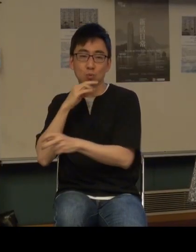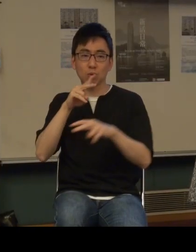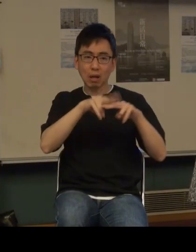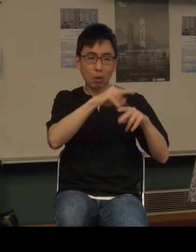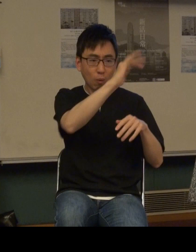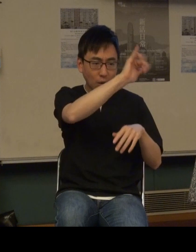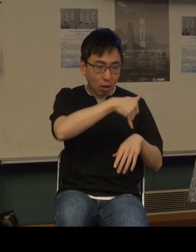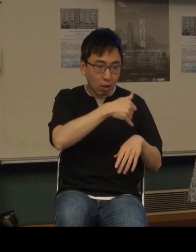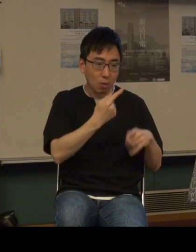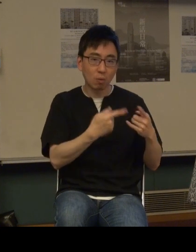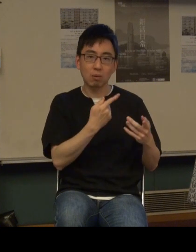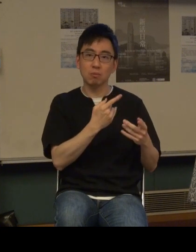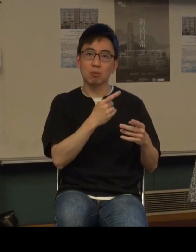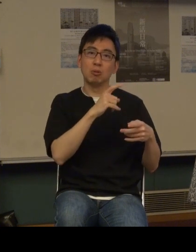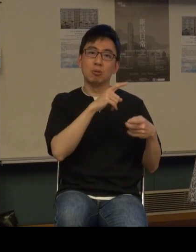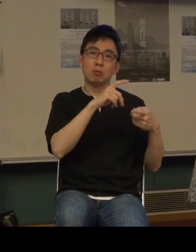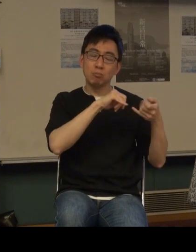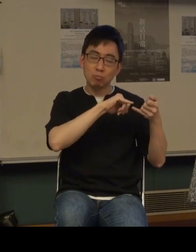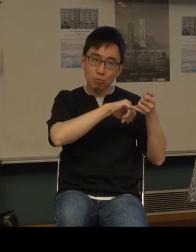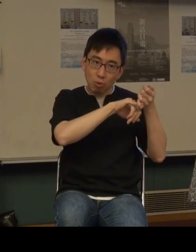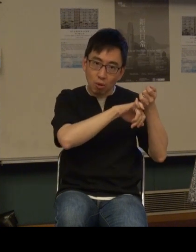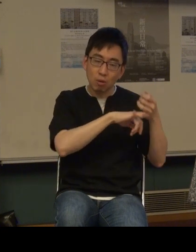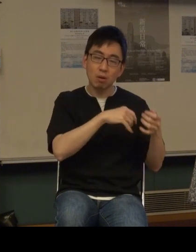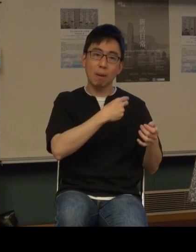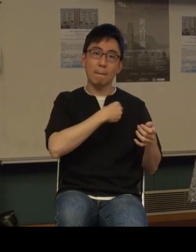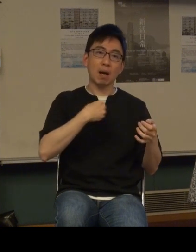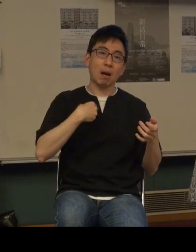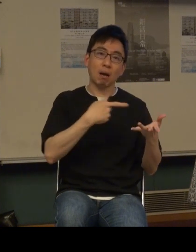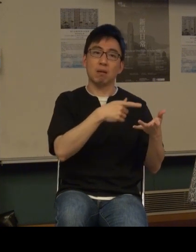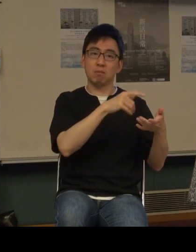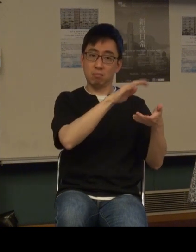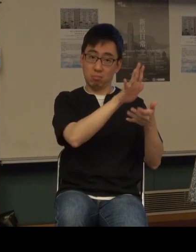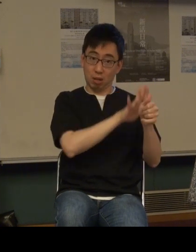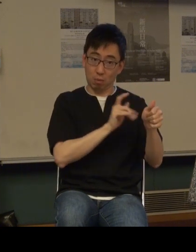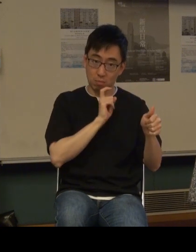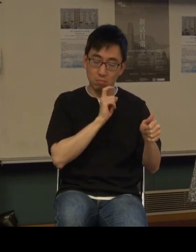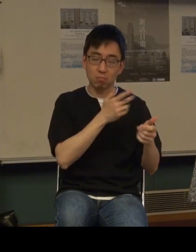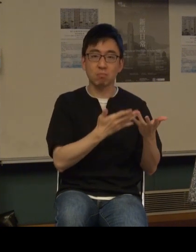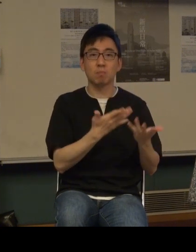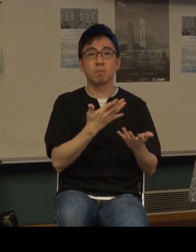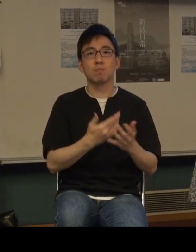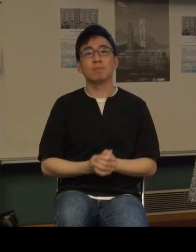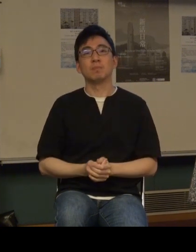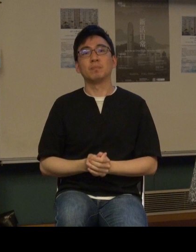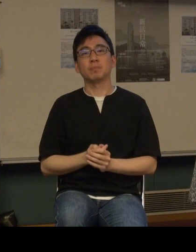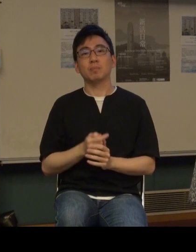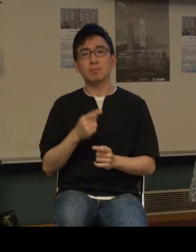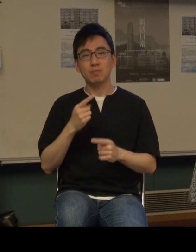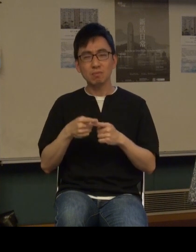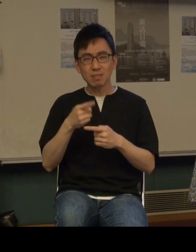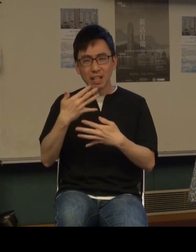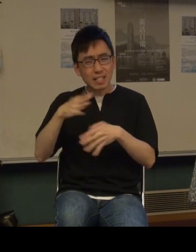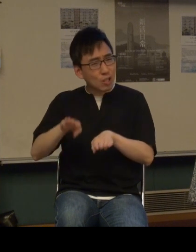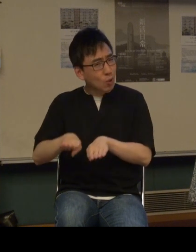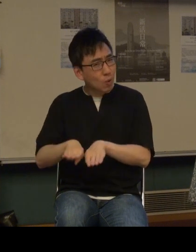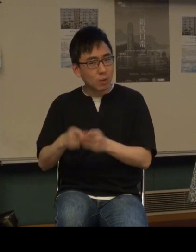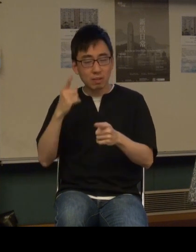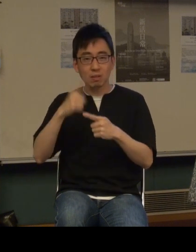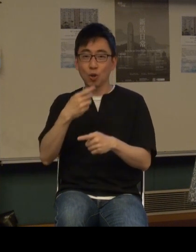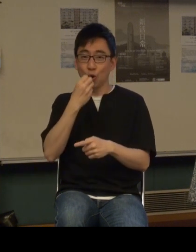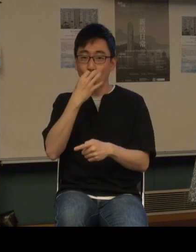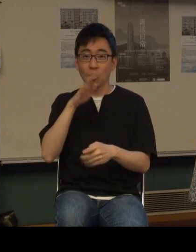們有多少是受到上海、北京的影響呢？這個是我們需要去想的，何時才有我們本土土產的建